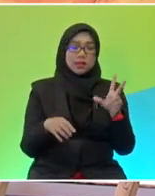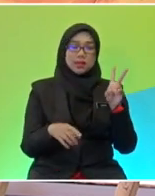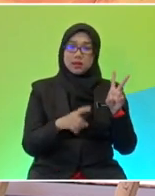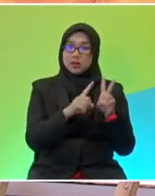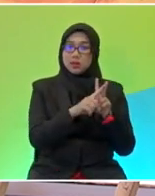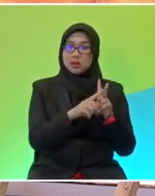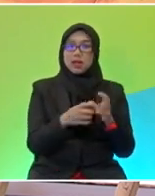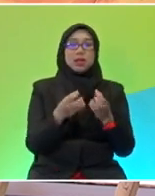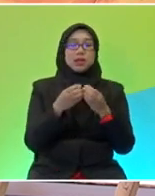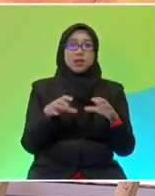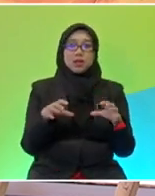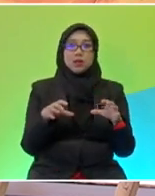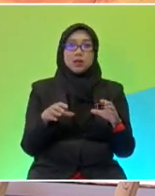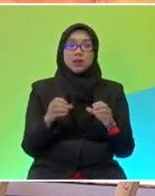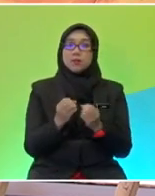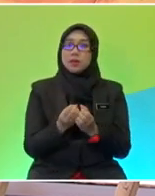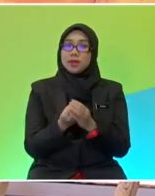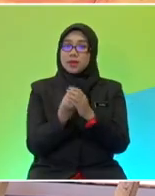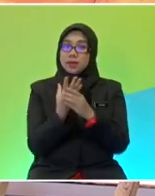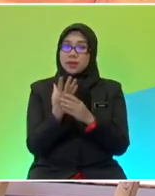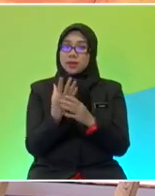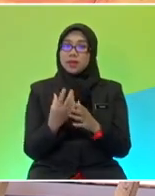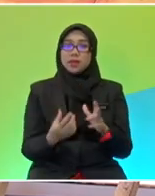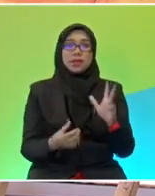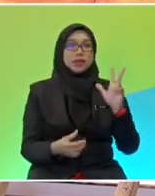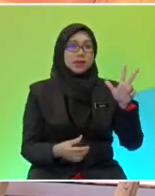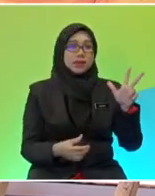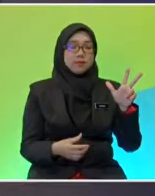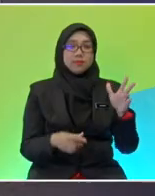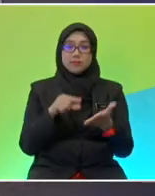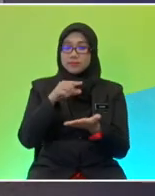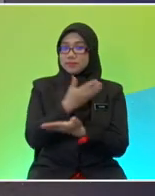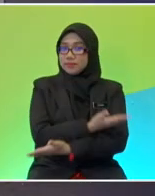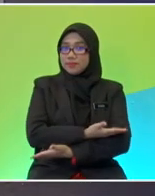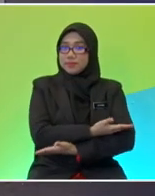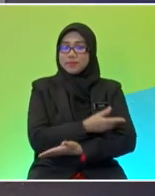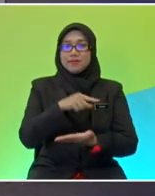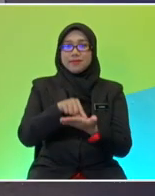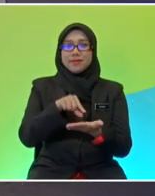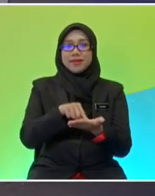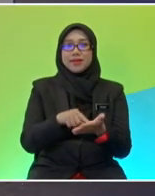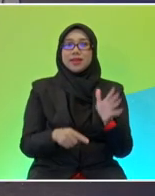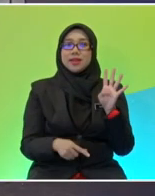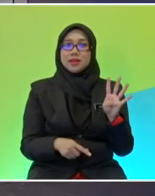yang ketiga yang ketiga anak ayam yang keempat ayam